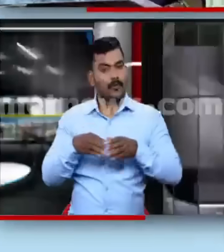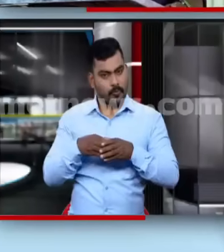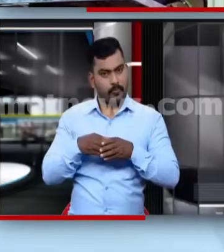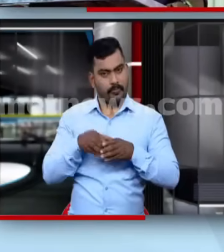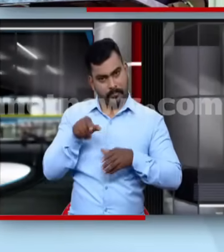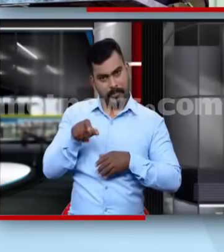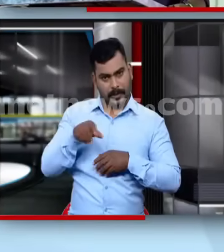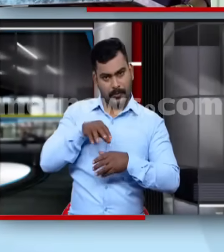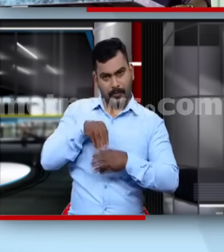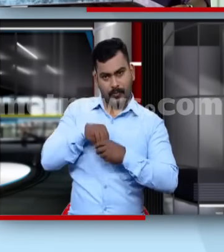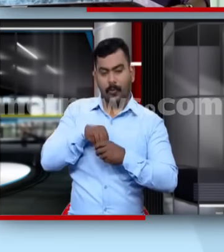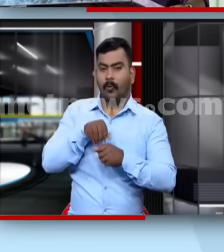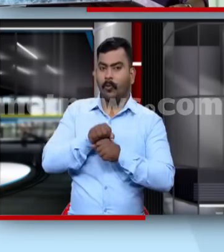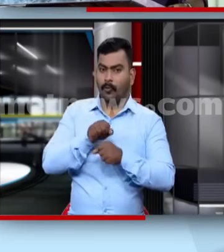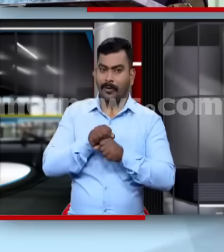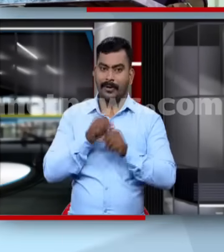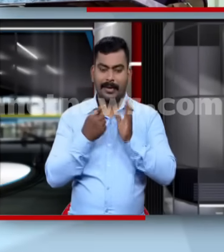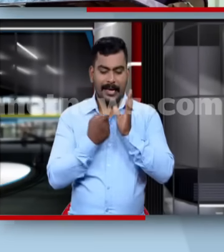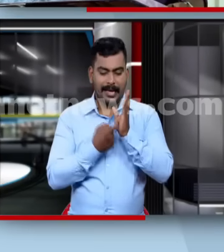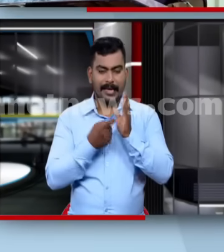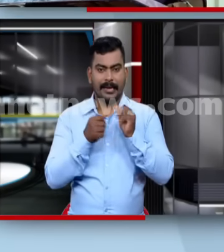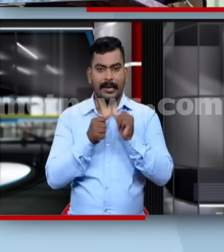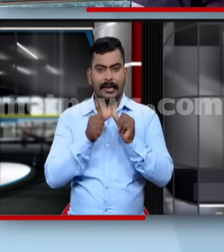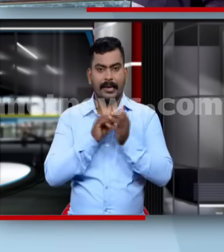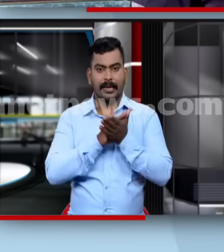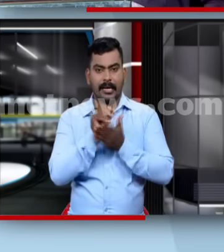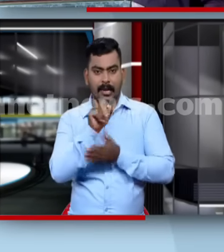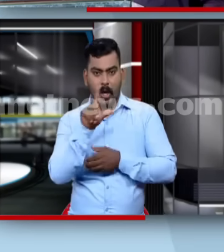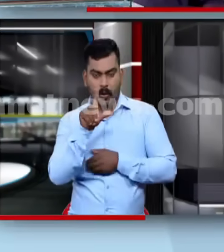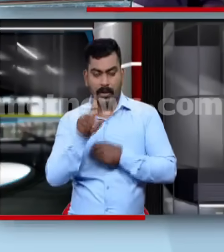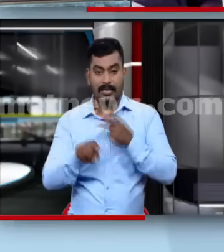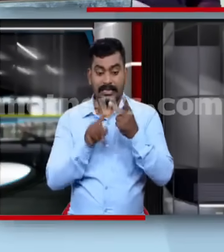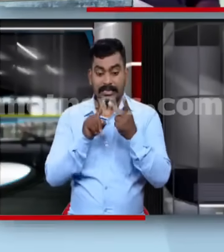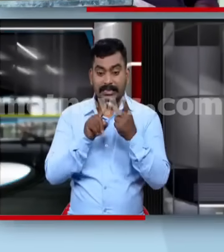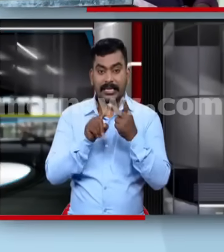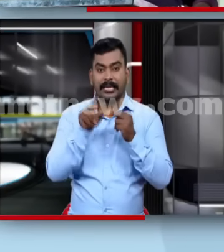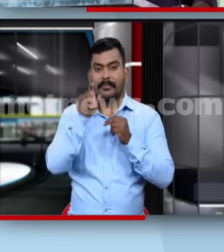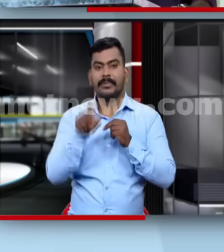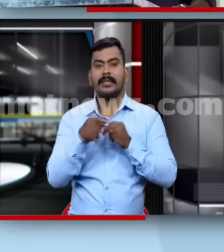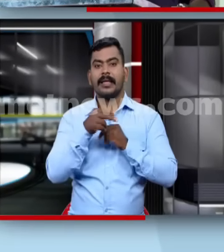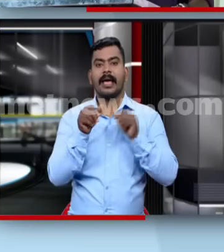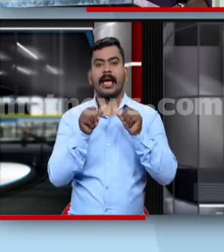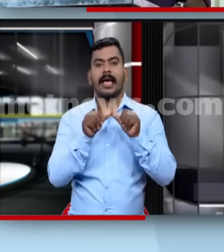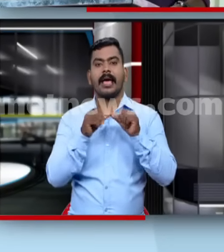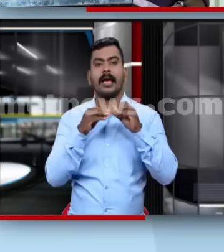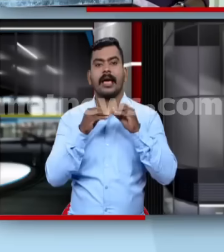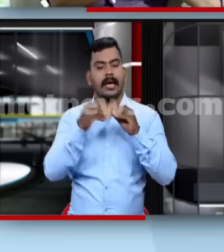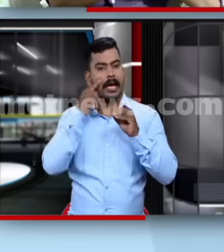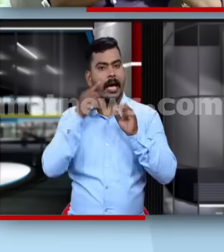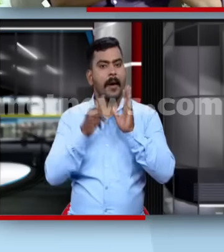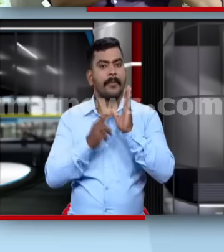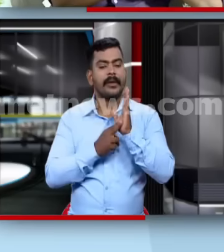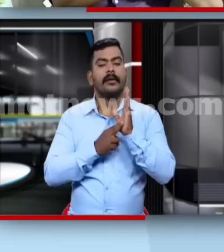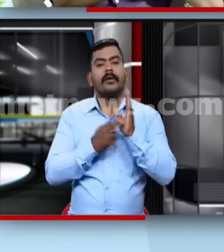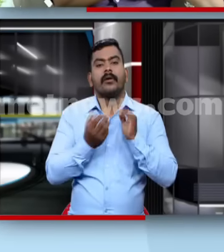ഈ മത്സരത്തിലേക്ക് ഇറങ്ങുകയും ചെയ്തിരുന്നത്. 2nd സ്ഥാനത്തേക്ക് ഇപ്പോൾ എത്തിയിരിക്കുന്നത് അബിൻ വർക്കിയാണ്. അബിൻ വർക്കിക്ക്